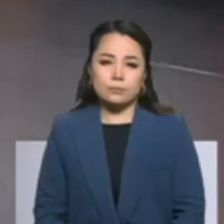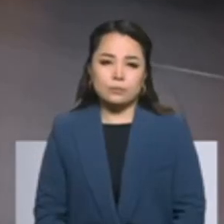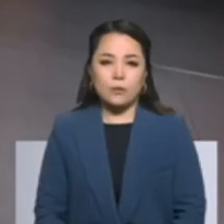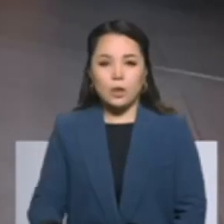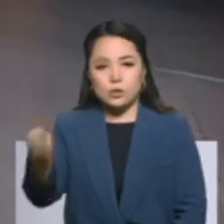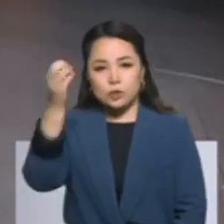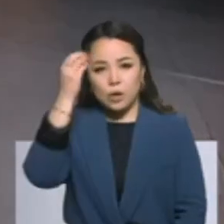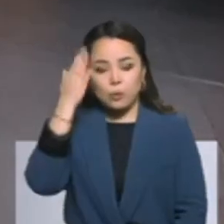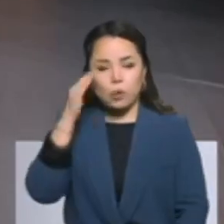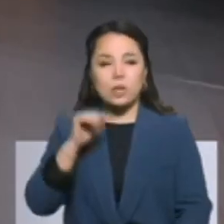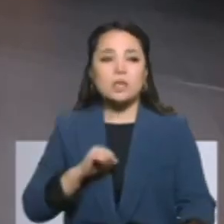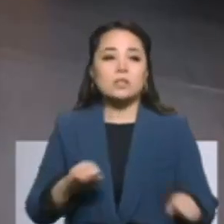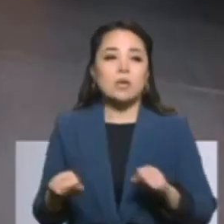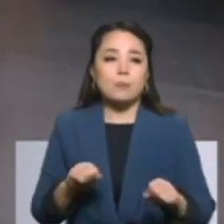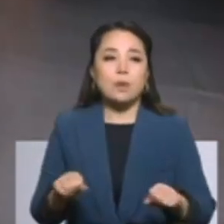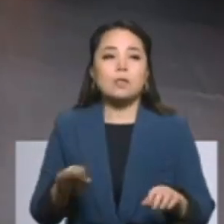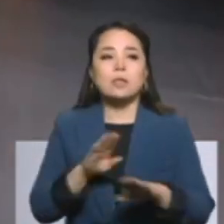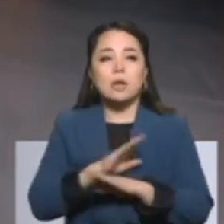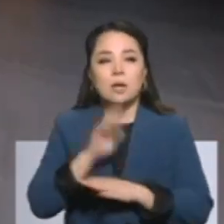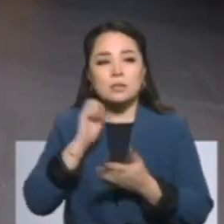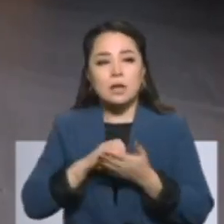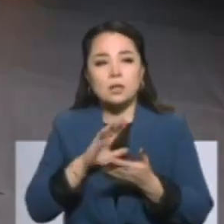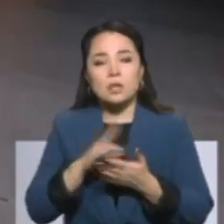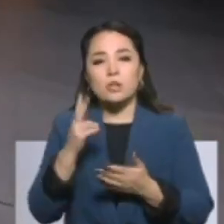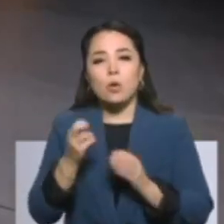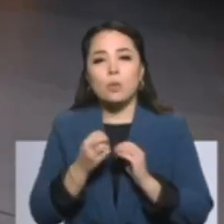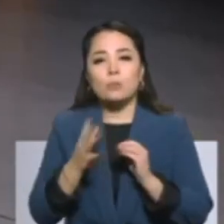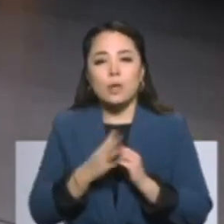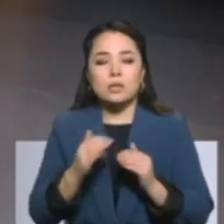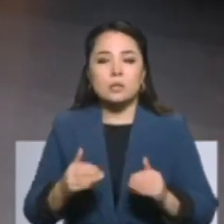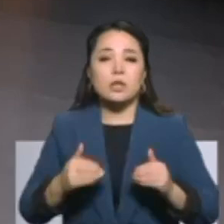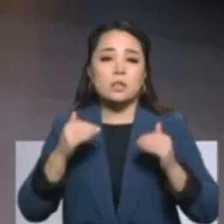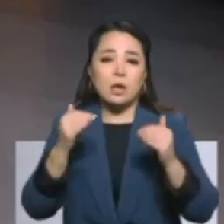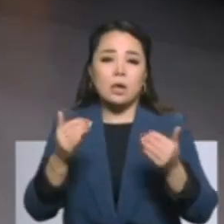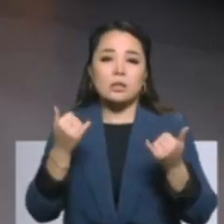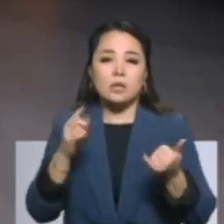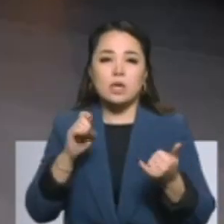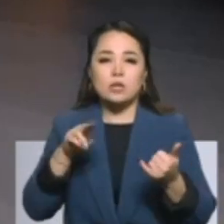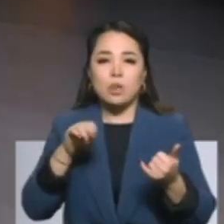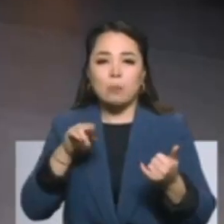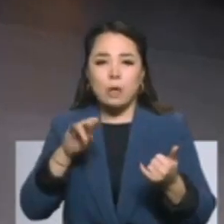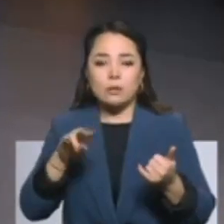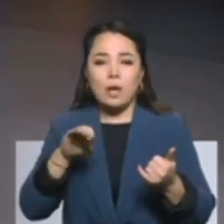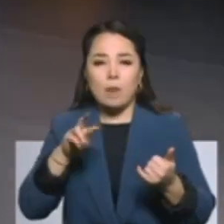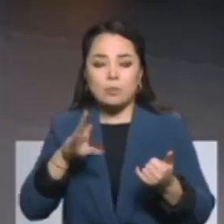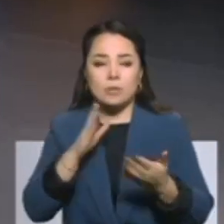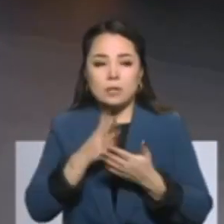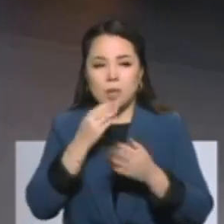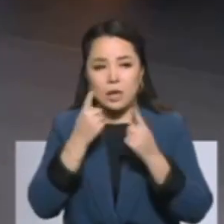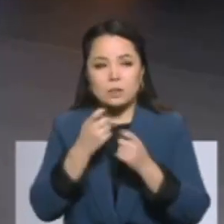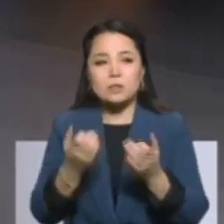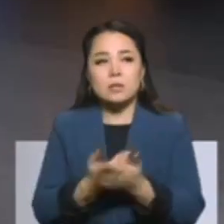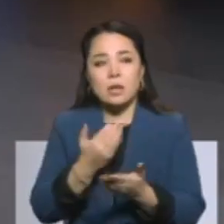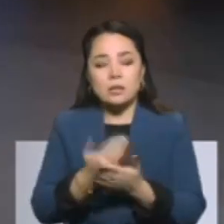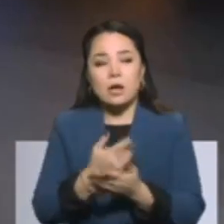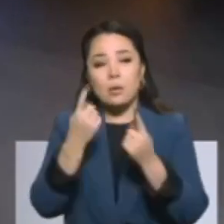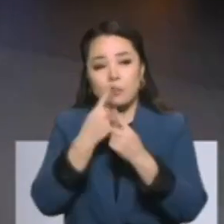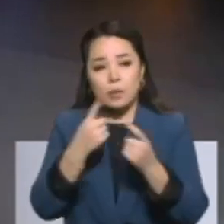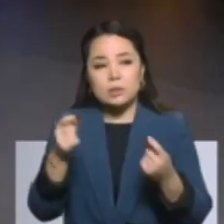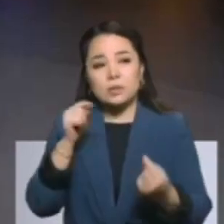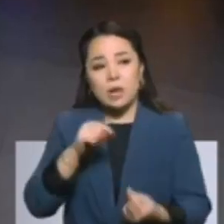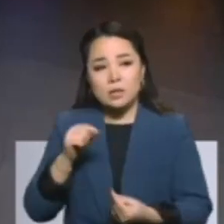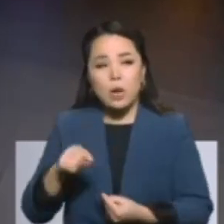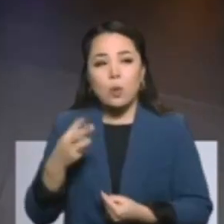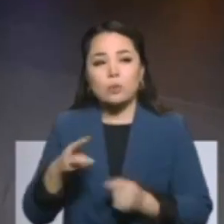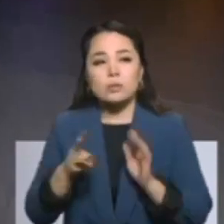Ал Жапонияда зілзала құрбандарының саны 215-ке жетті. Бұл деректі The Japan Times басылымы жариялады. Ақпаратқа сай